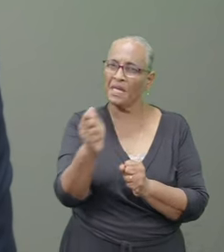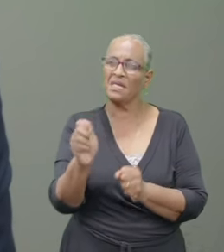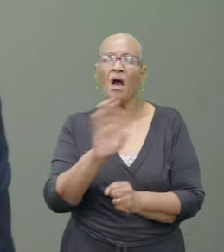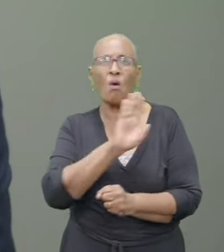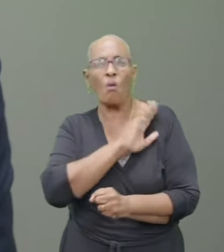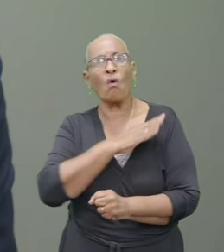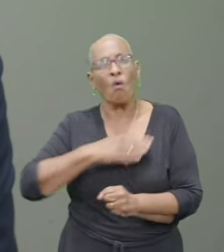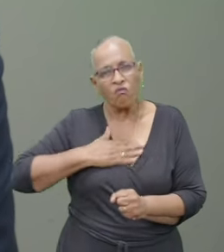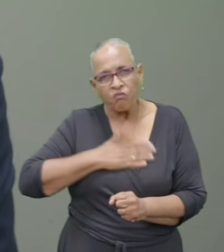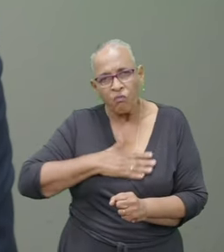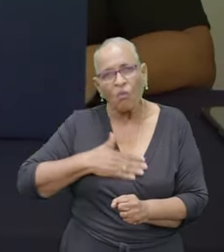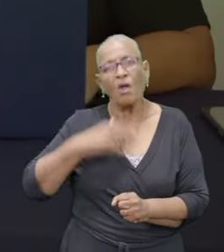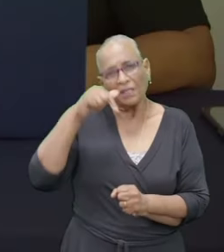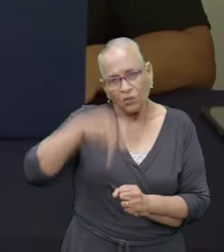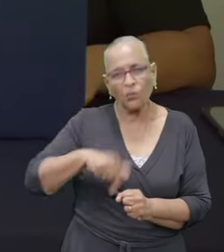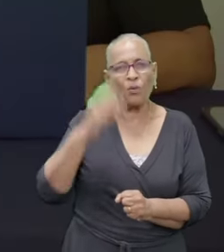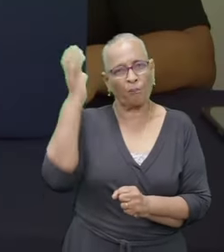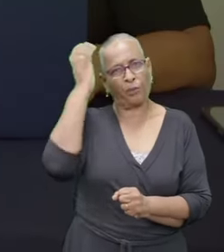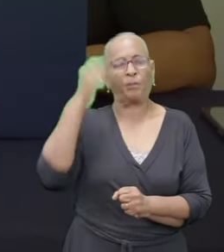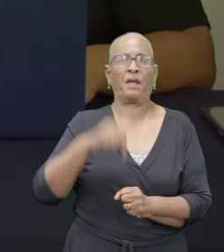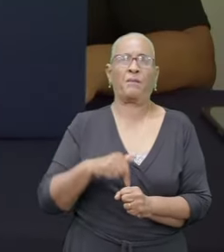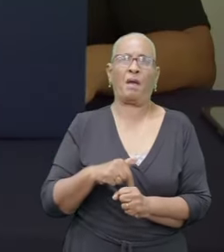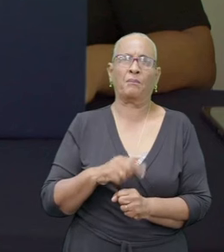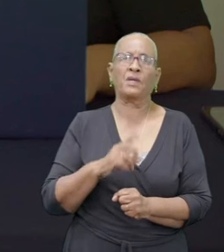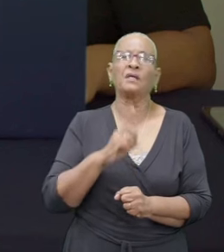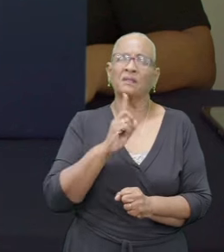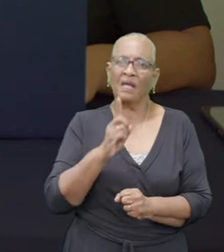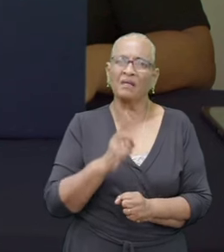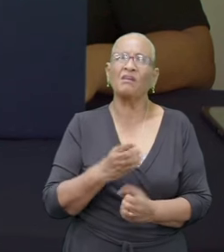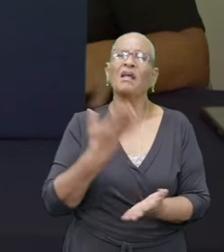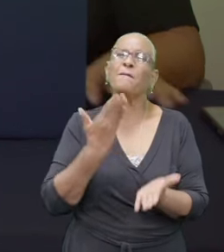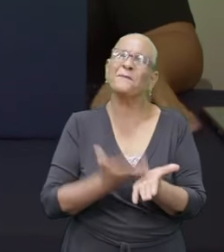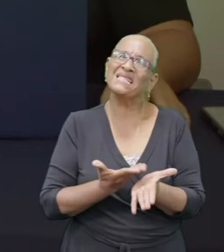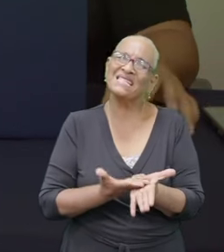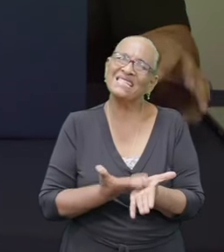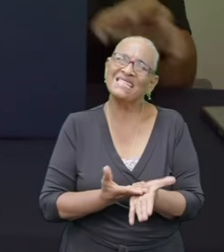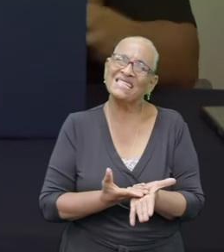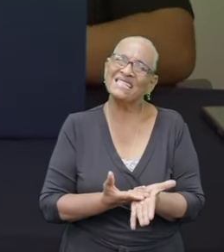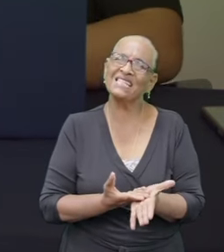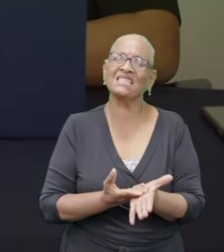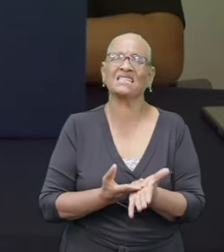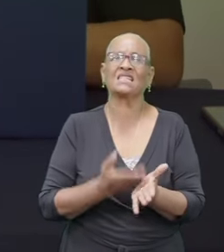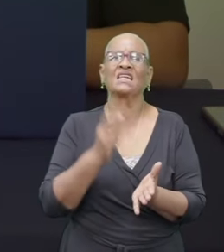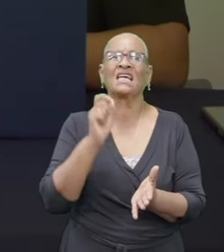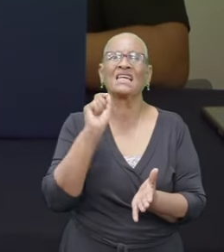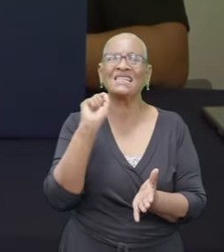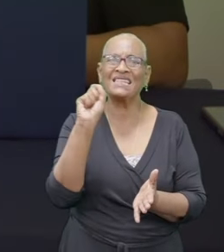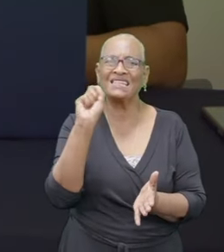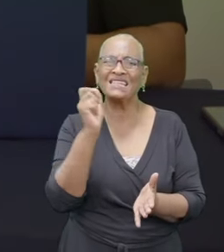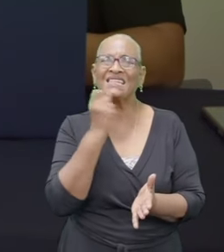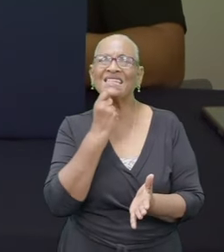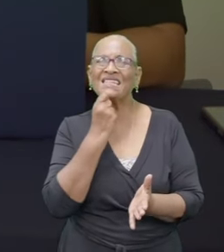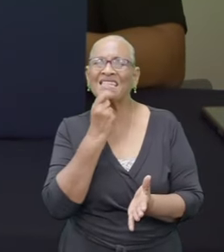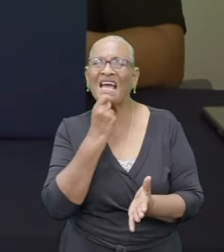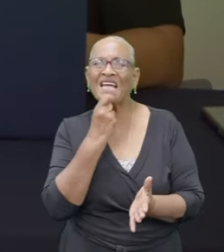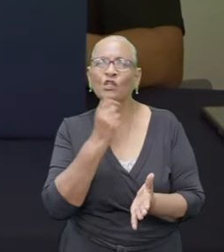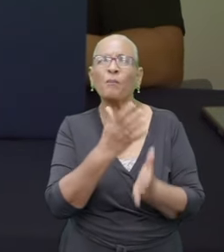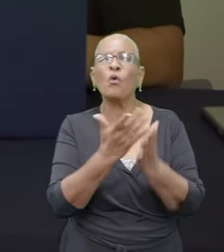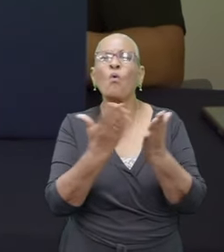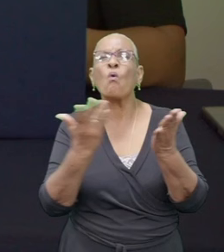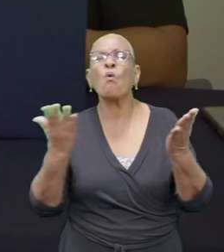kwestie. Waarbij wij feitelijke data willen presenteren en willen aangeven op welk